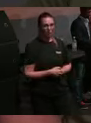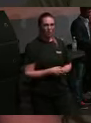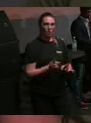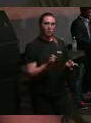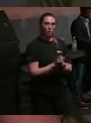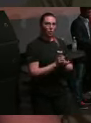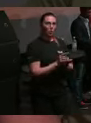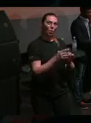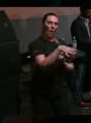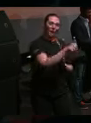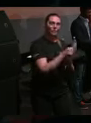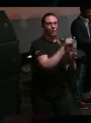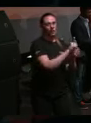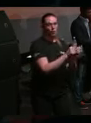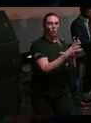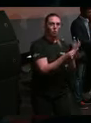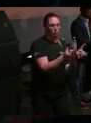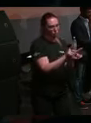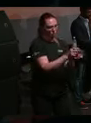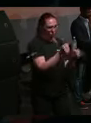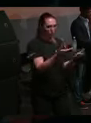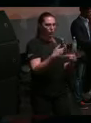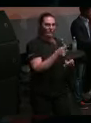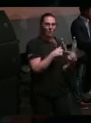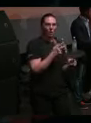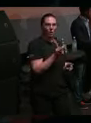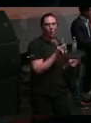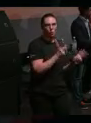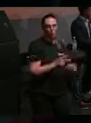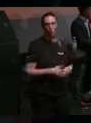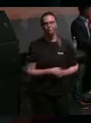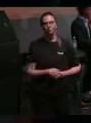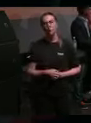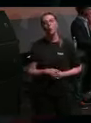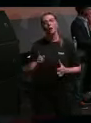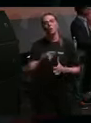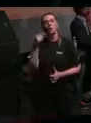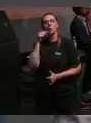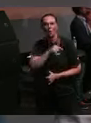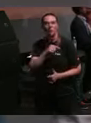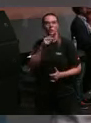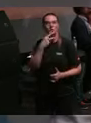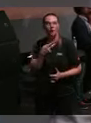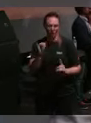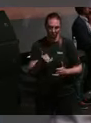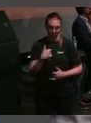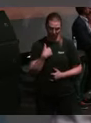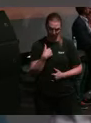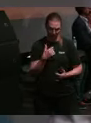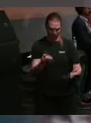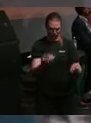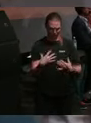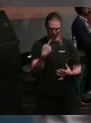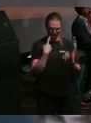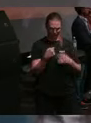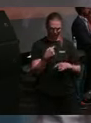ut naturressurser. Rødt hadde lyst til å svare også. Også FRP. Ja, altså, jeg må jo si jeg blir trist av å høre